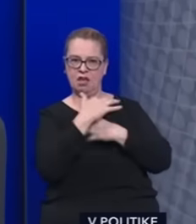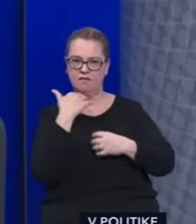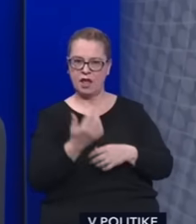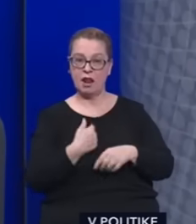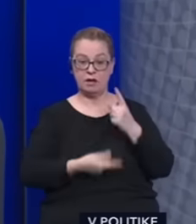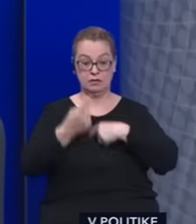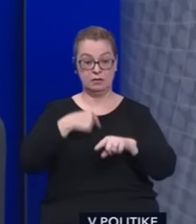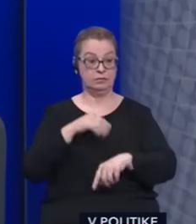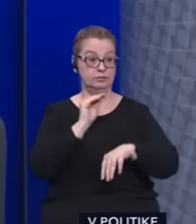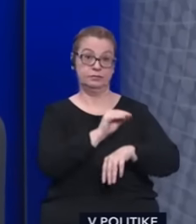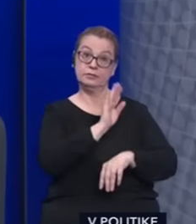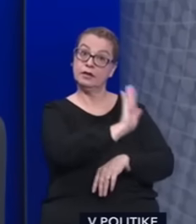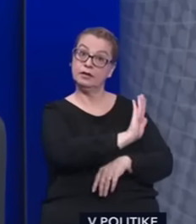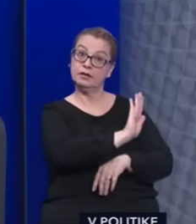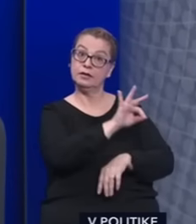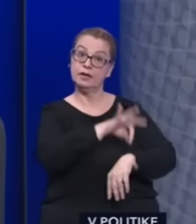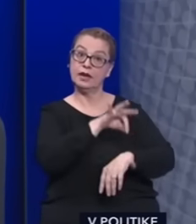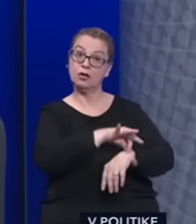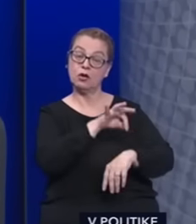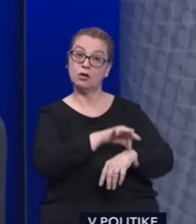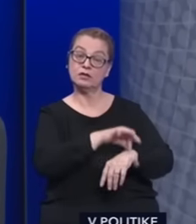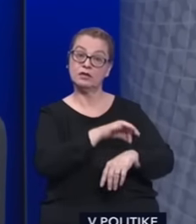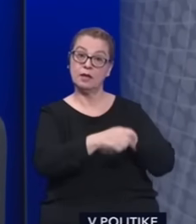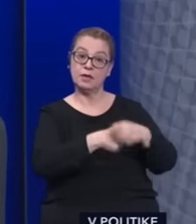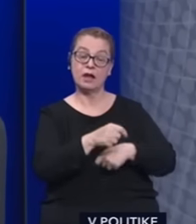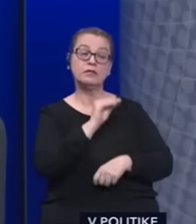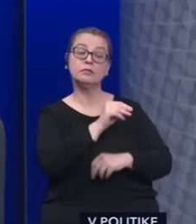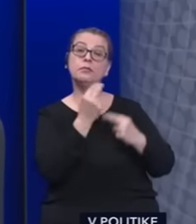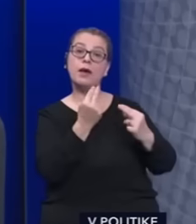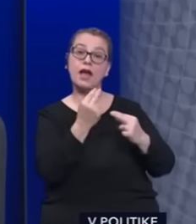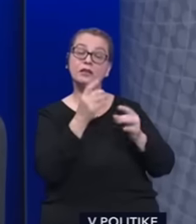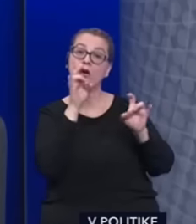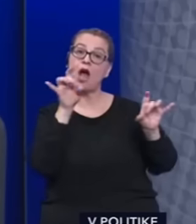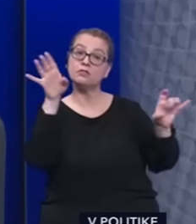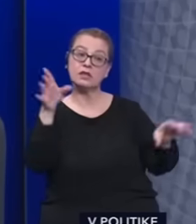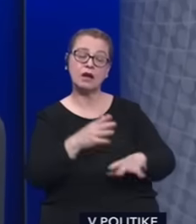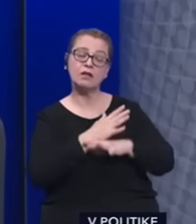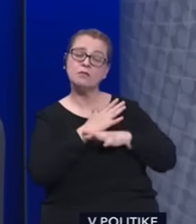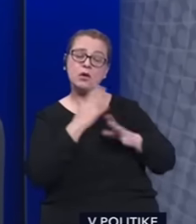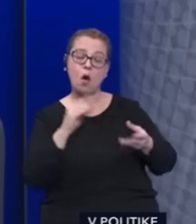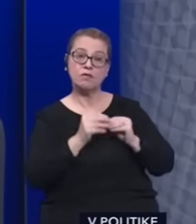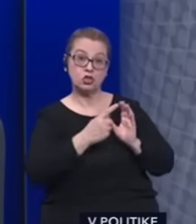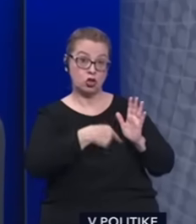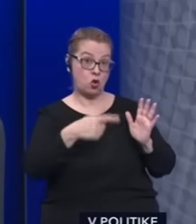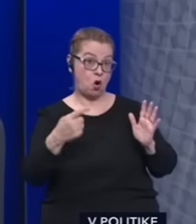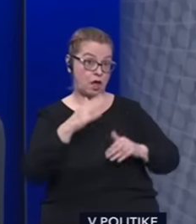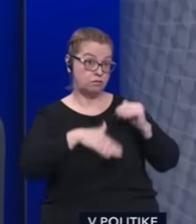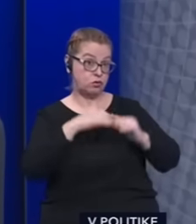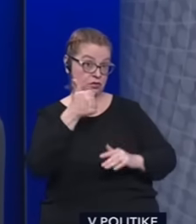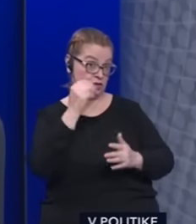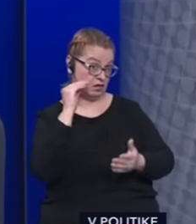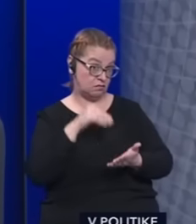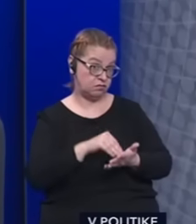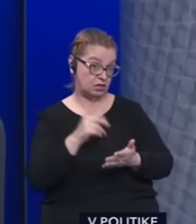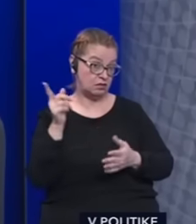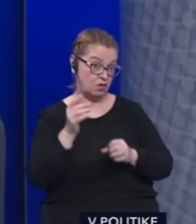ich rigorózne práce, keď sa ich spýtate na majetky v Austrálii, keď sa ich spýtate na mnoho vecí, Kolár, ktorý postavil jediný byt, to je Hubicia